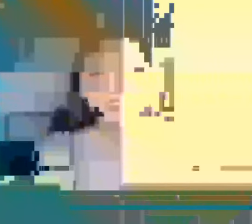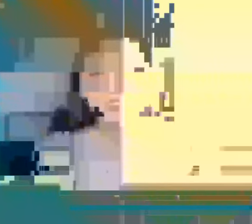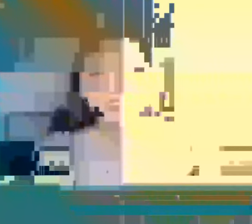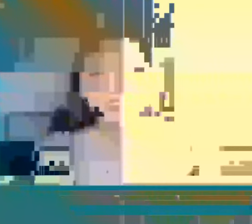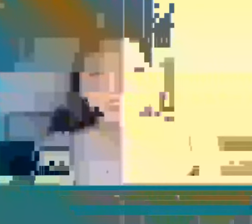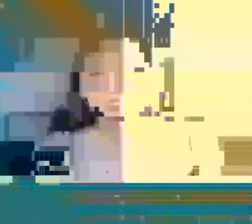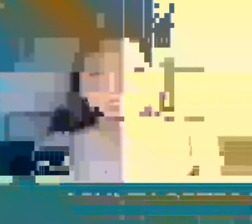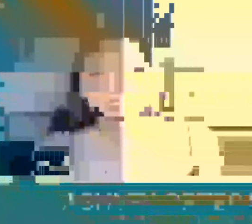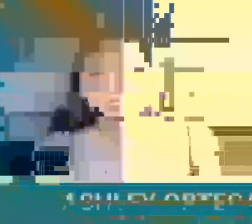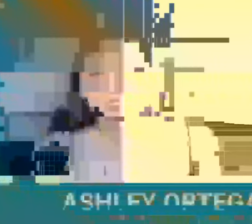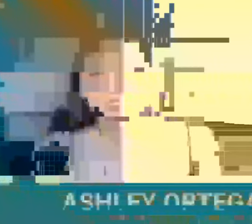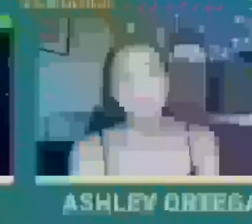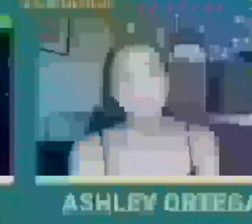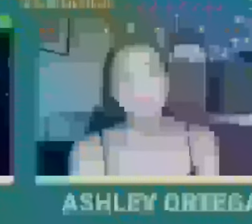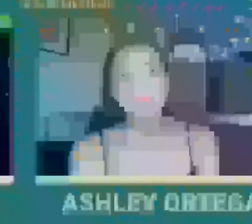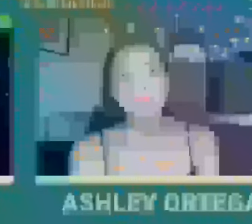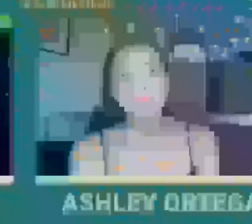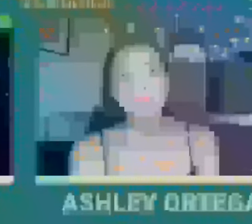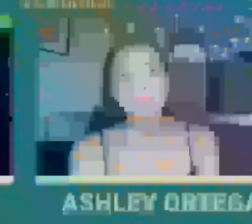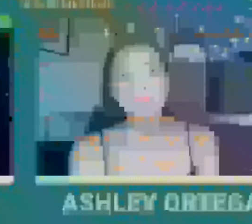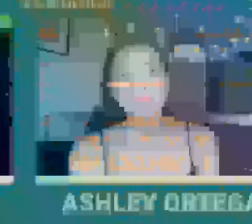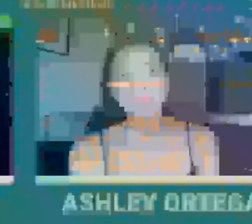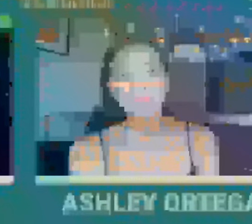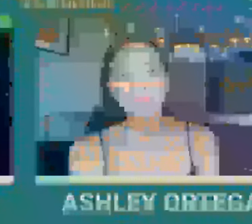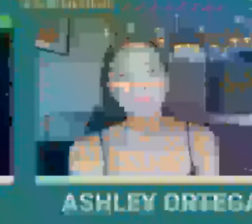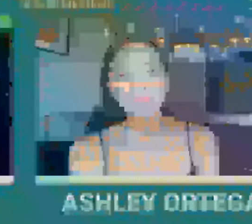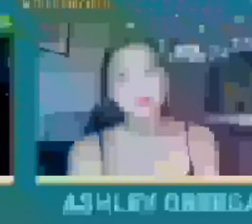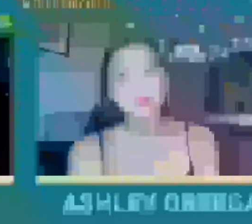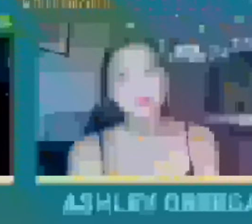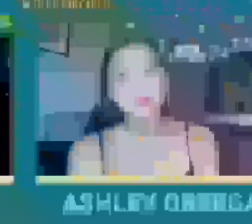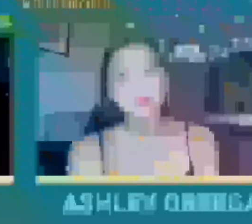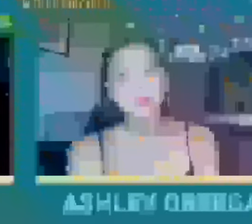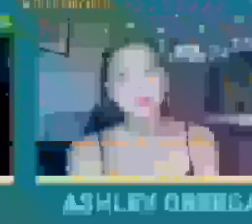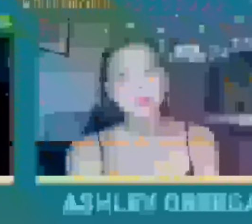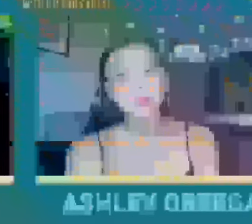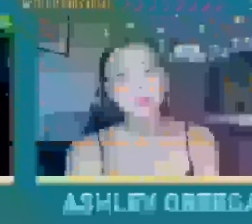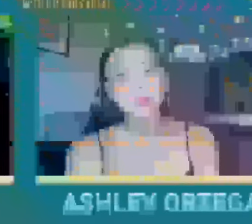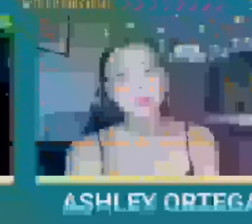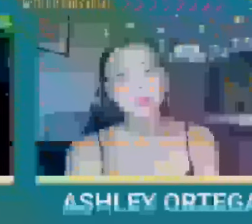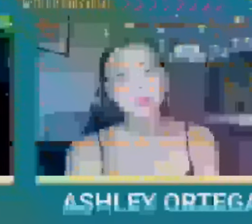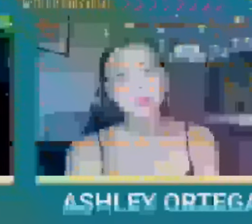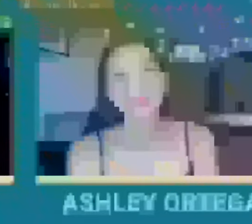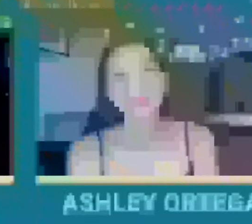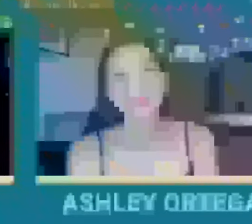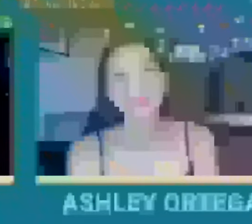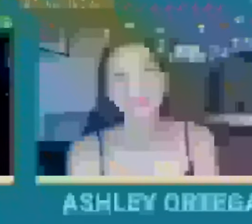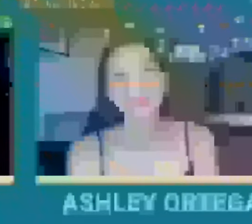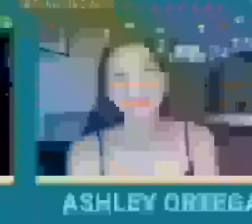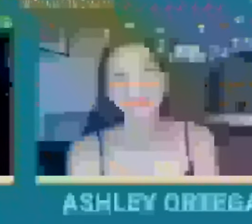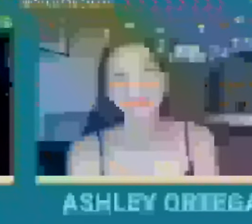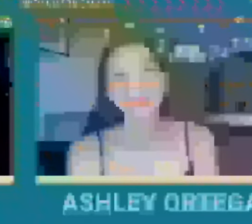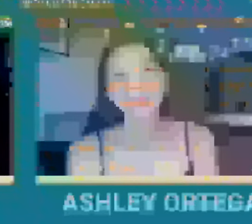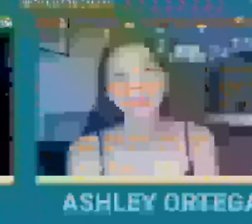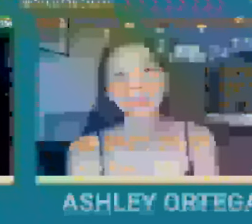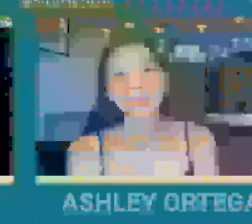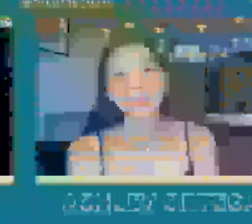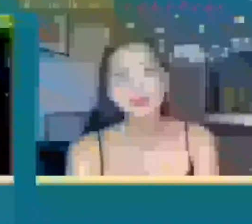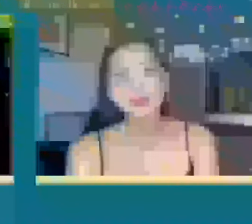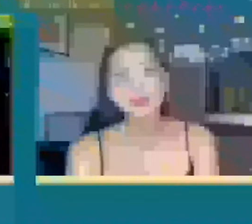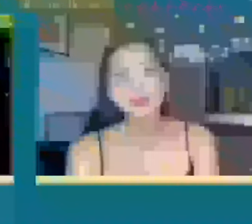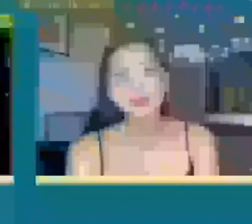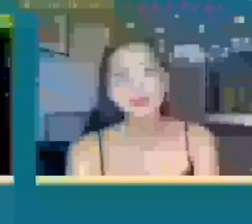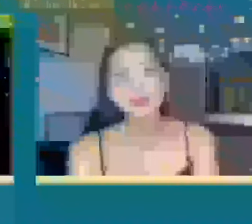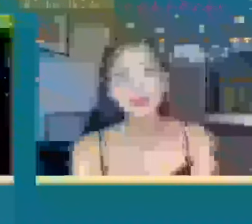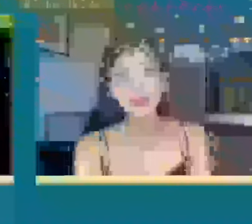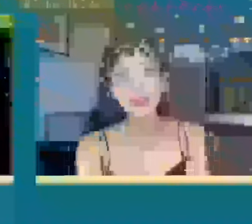Ash, I will end this with a segment in Updated with Nelson Canlas, wherein I will turn the tables